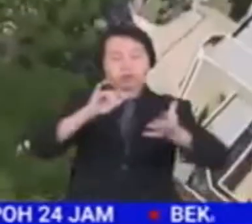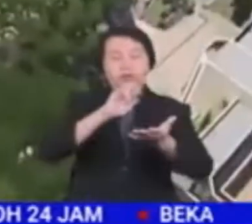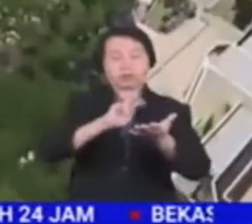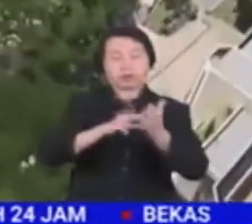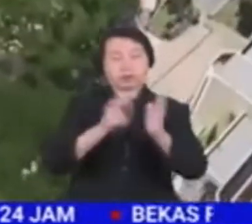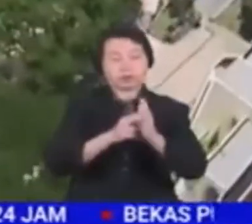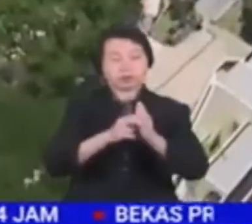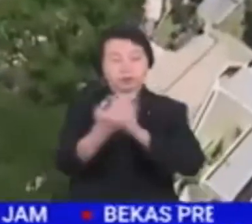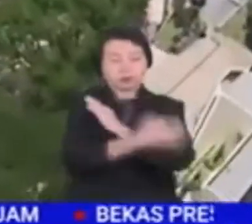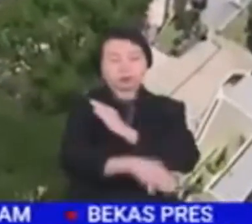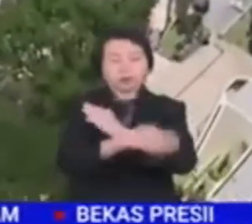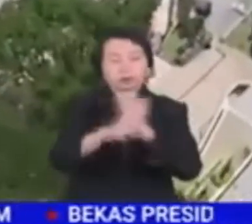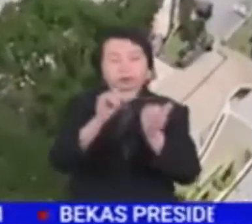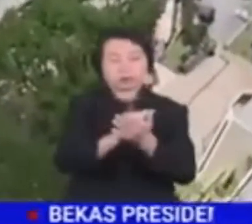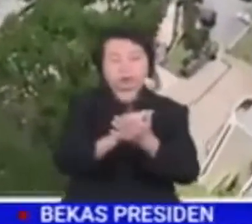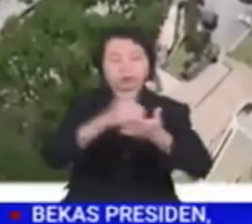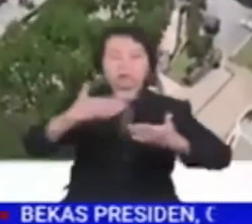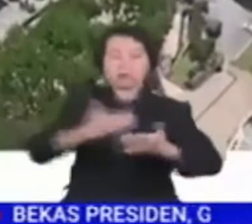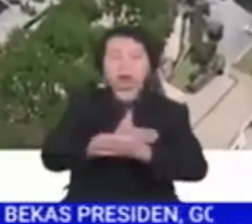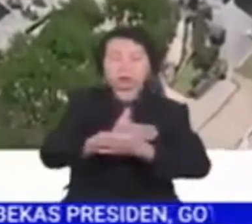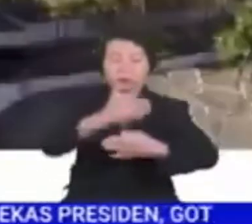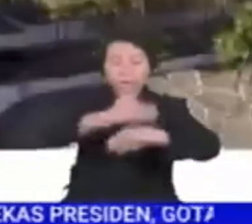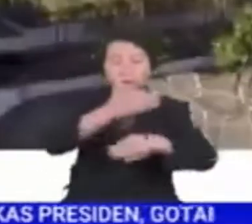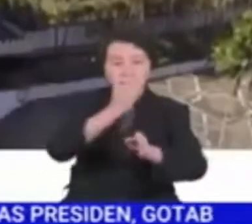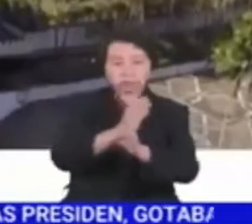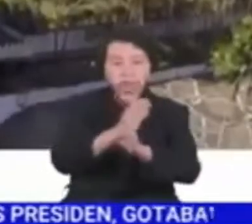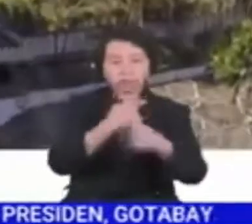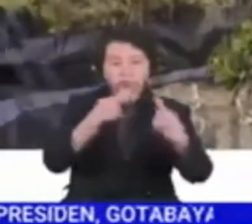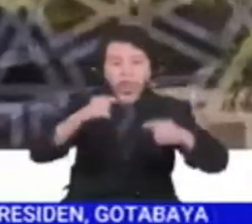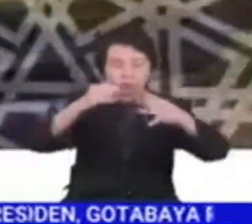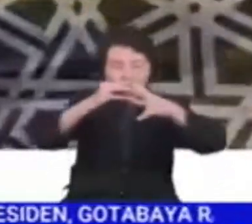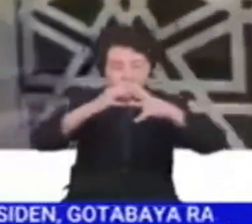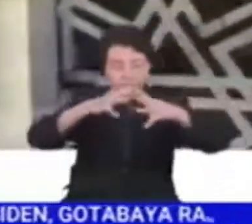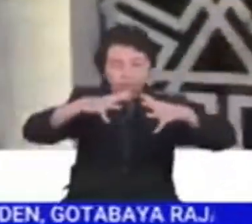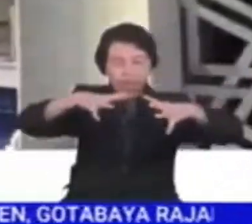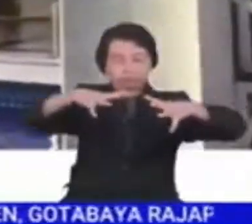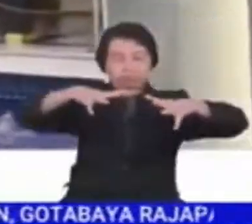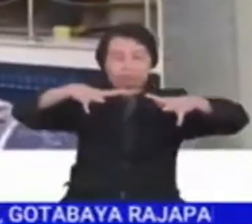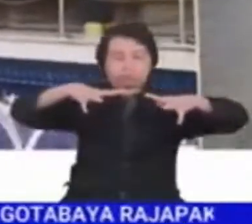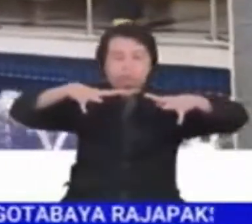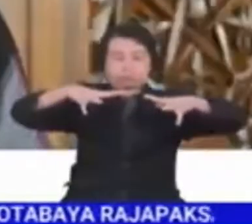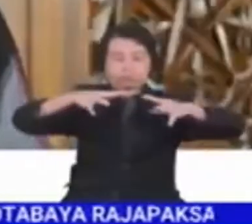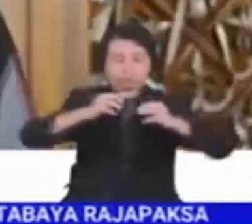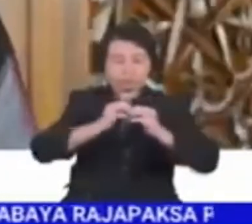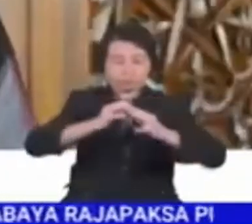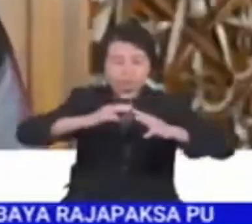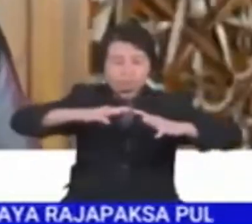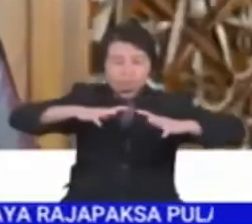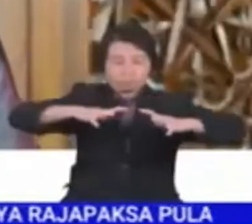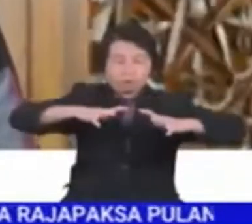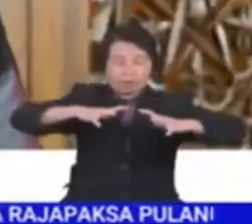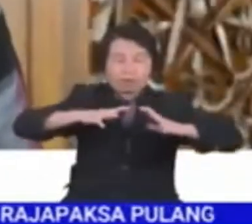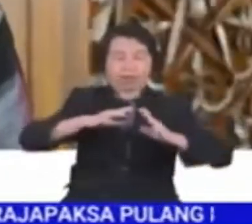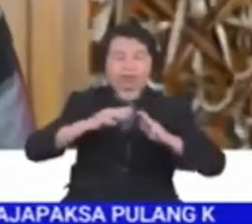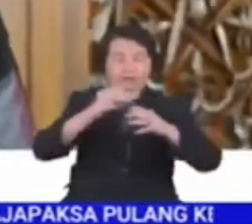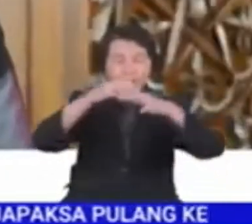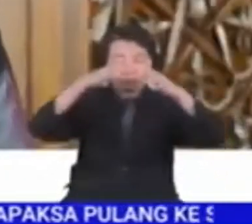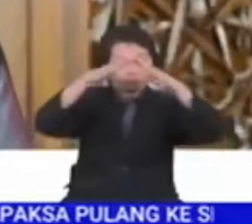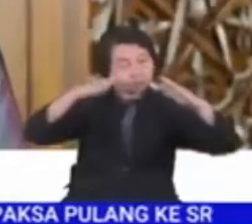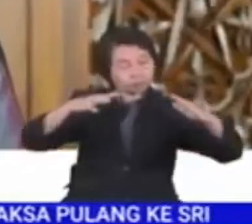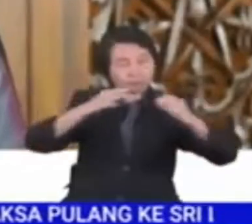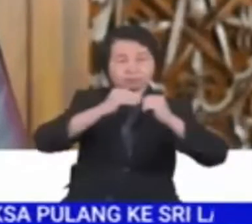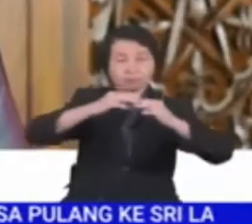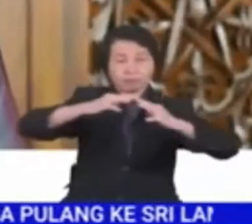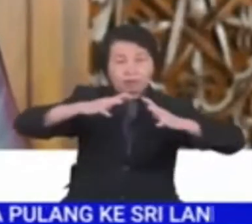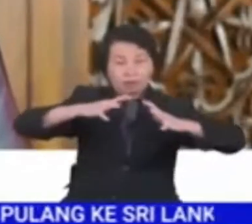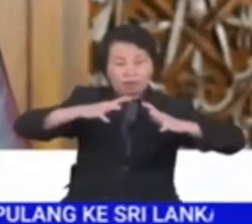pada waktu itu baru saja dibentuk dan sedang mengembang. Jadi itu salah satu perlambangannya. Dan